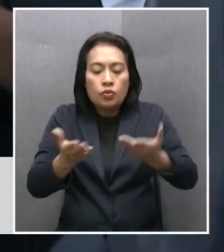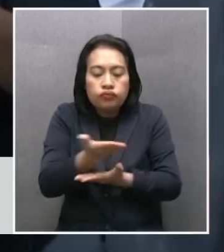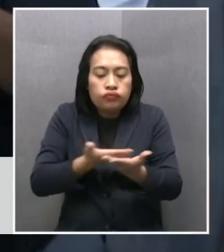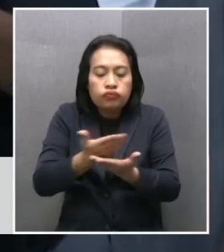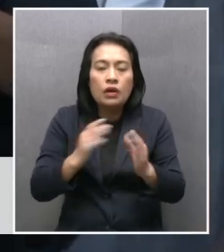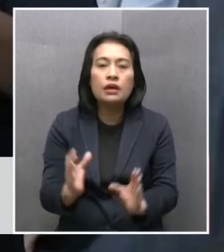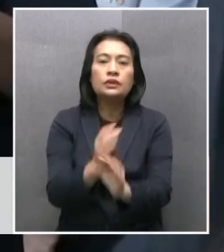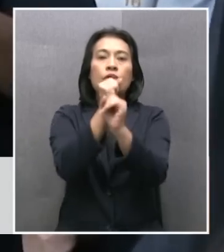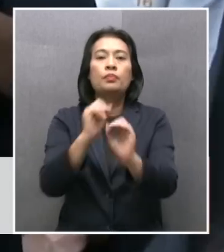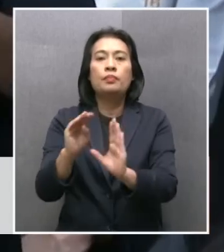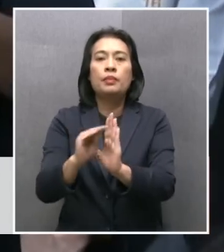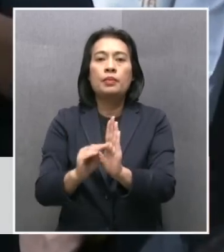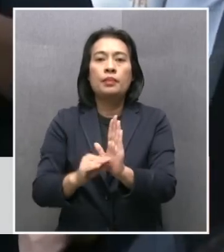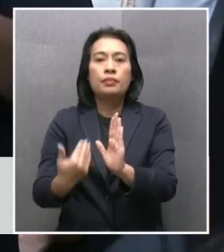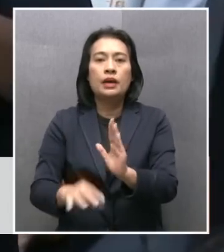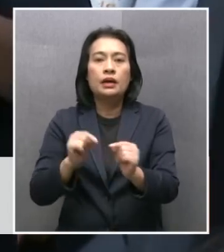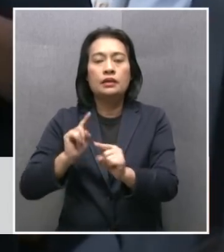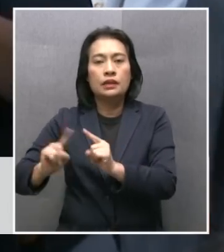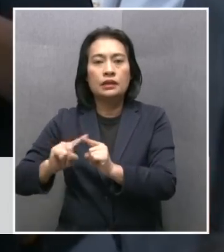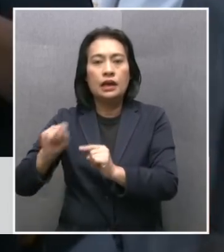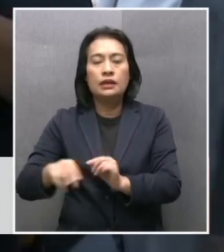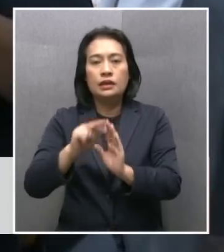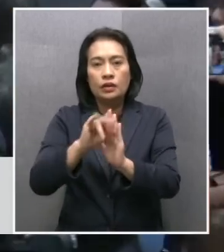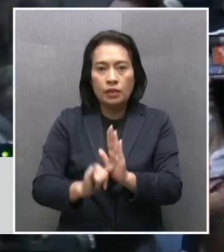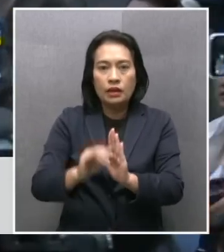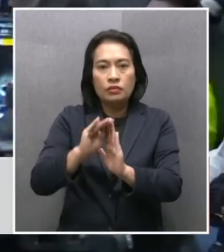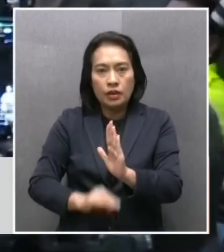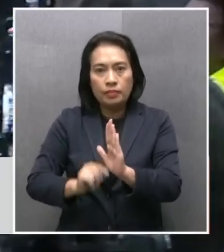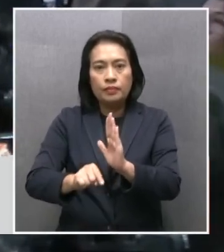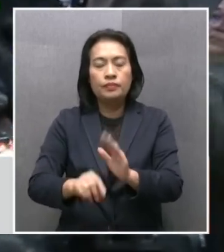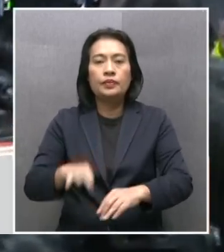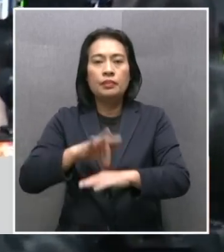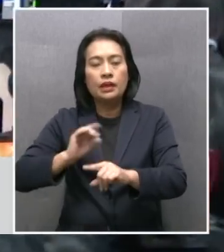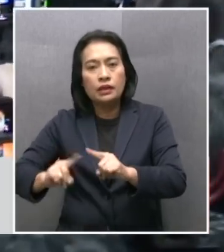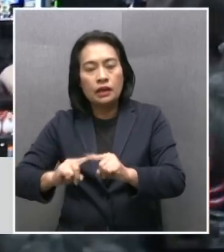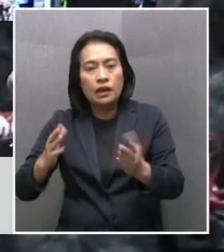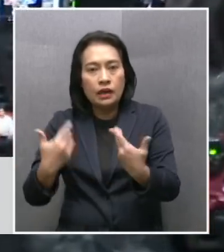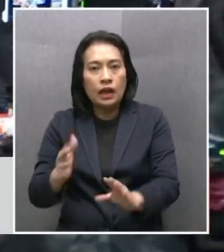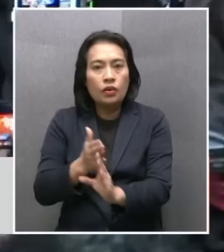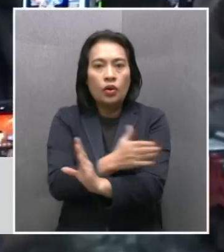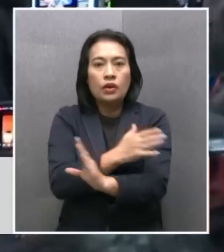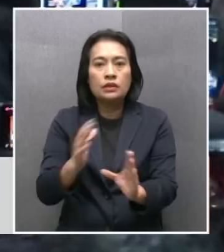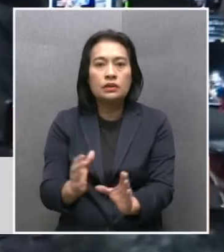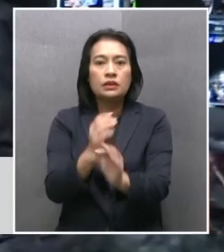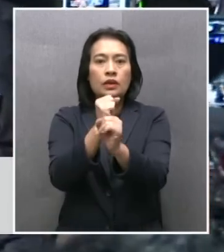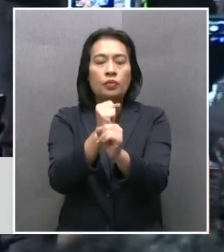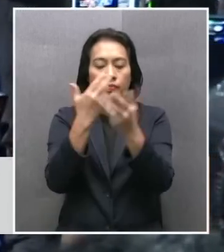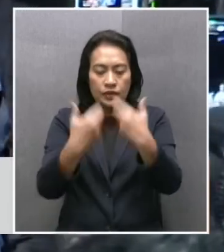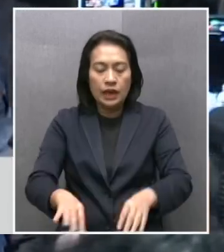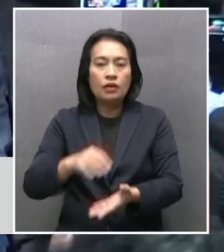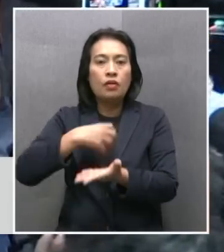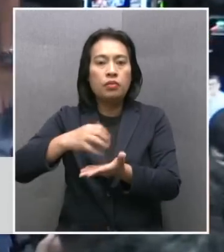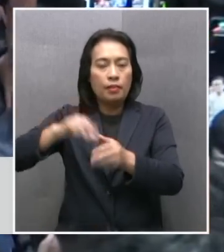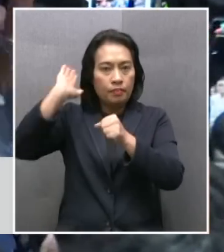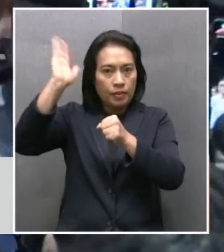ประเด็นต่างๆทั้งเรื่องของนโยบายตำแหน่งเพื่อร่างมาเป็นบทสรุปก่อนออกมาเป็นแถลงการณ์อย่างเป็นทางการอีกครั้งหนึ่งอนะครับคือ